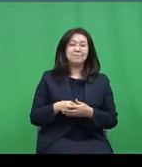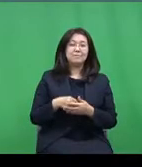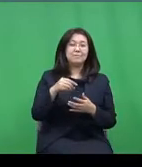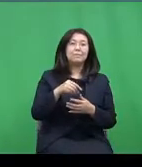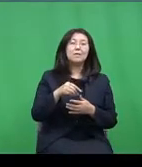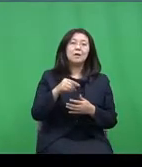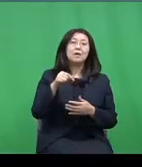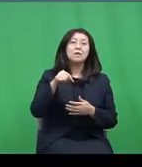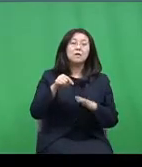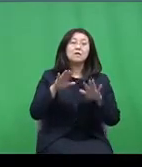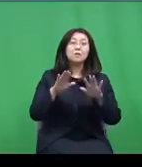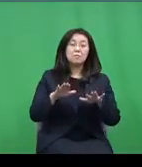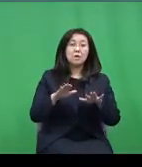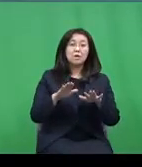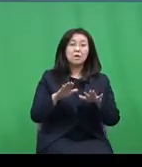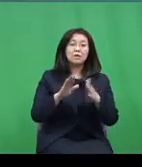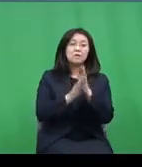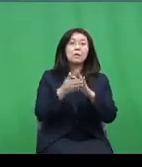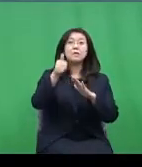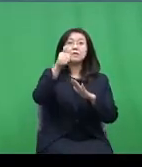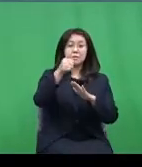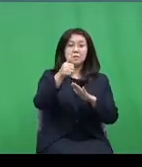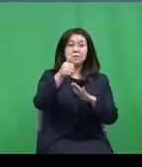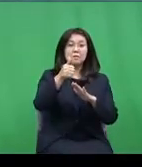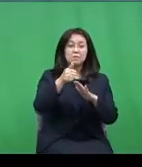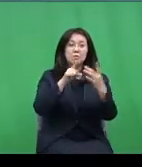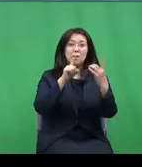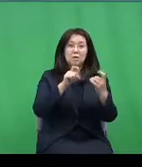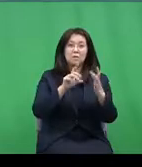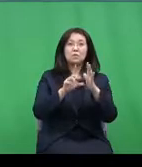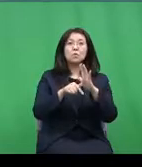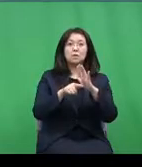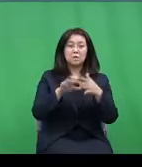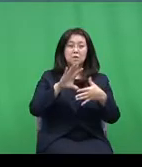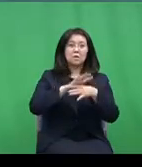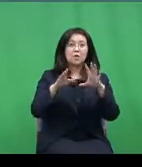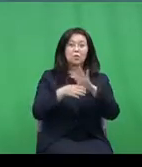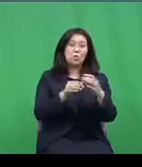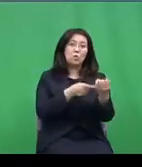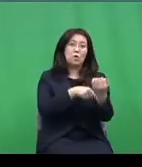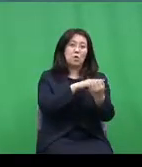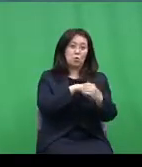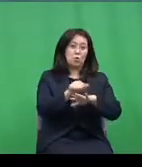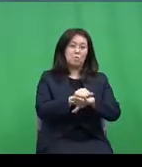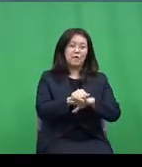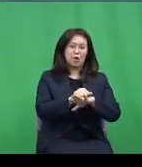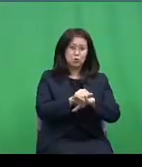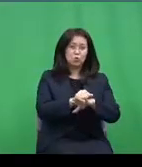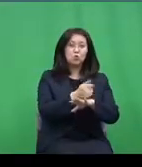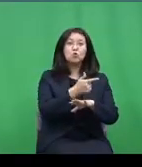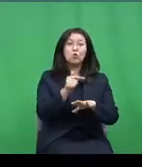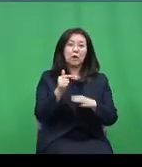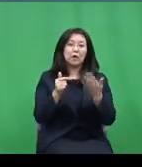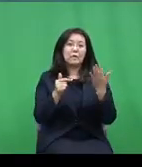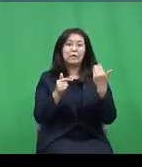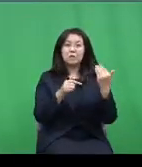って、まあ、今冒頭知事のご挨拶で文化力を磨いていくとか、今ほどの朝日の武田さんの質問に